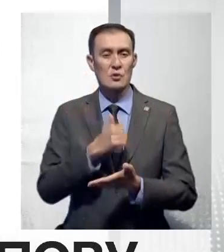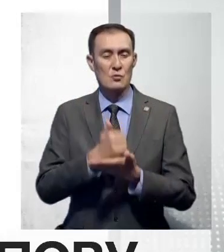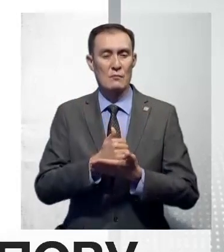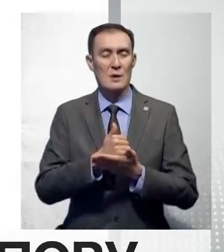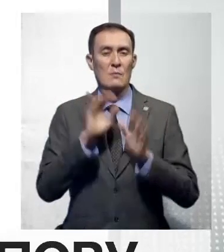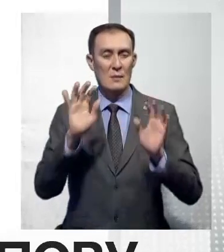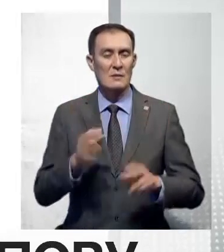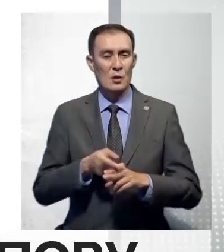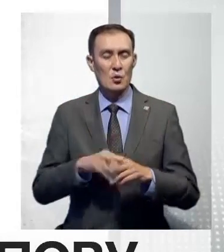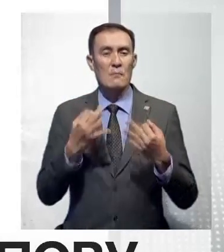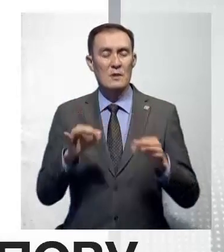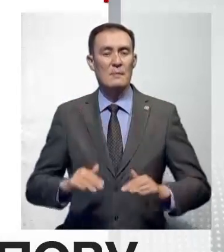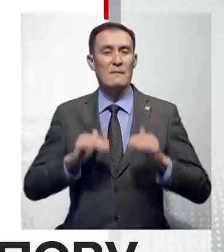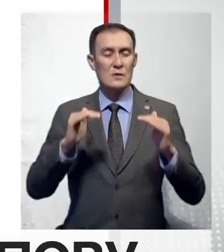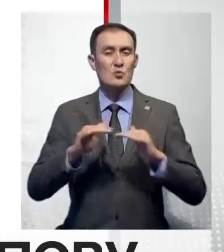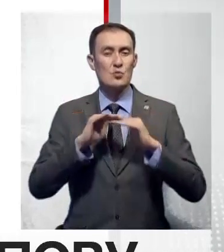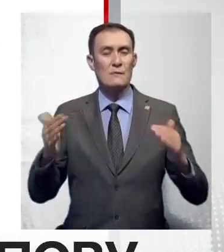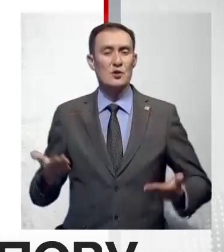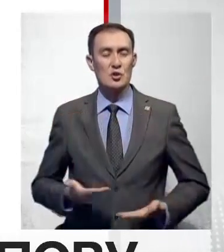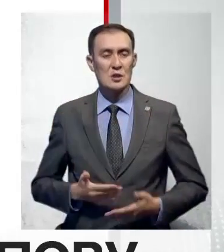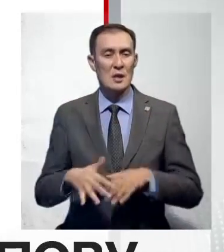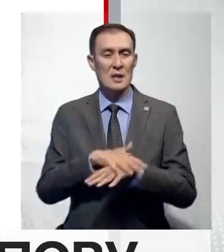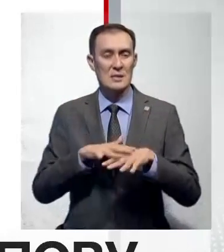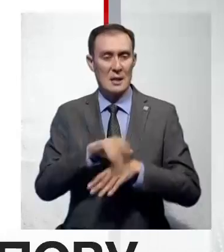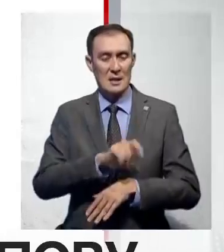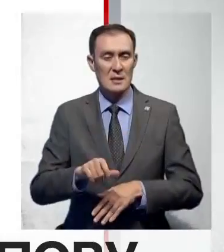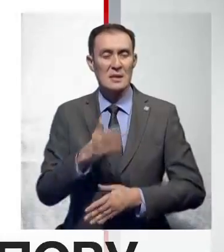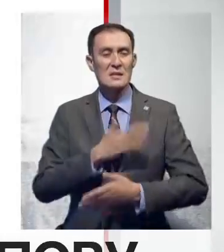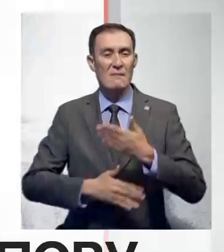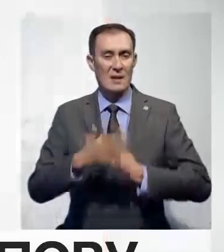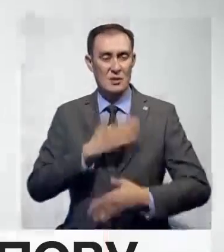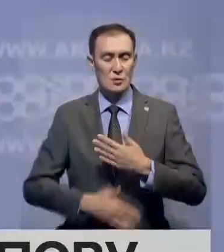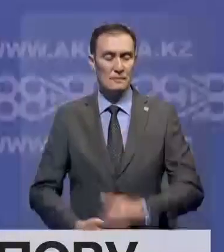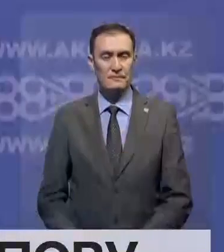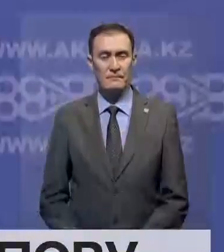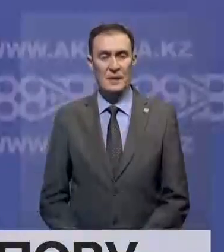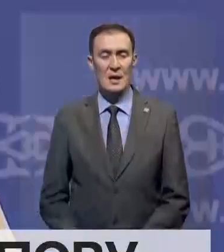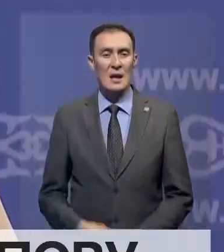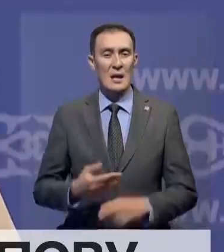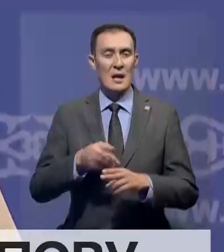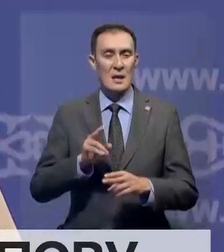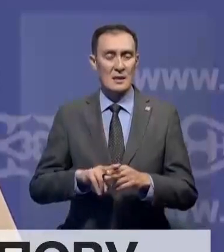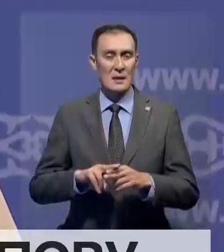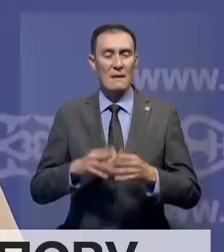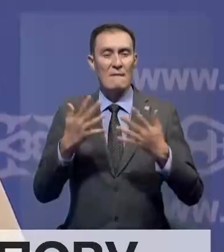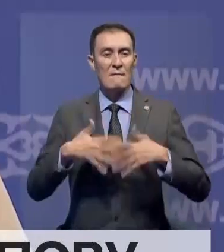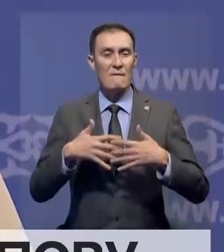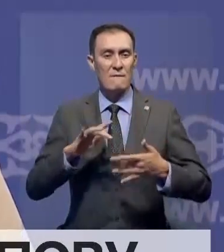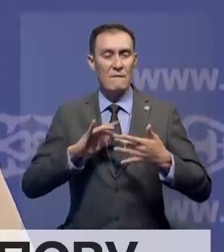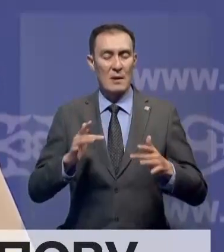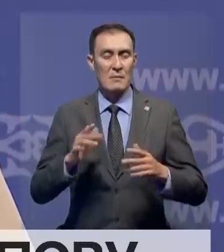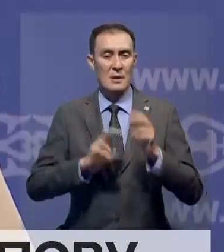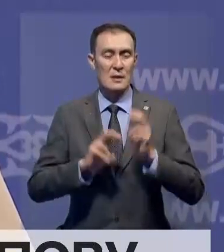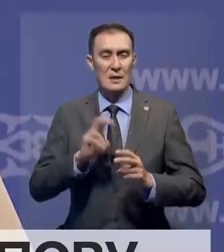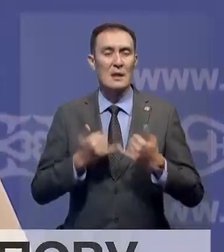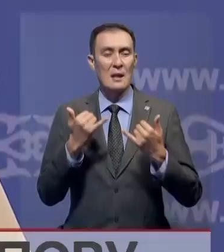которая позволит повысить уровень жизни людей с инвалидностью. Эти фабрики будут непосредственно всем детям